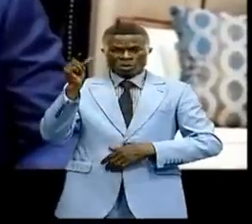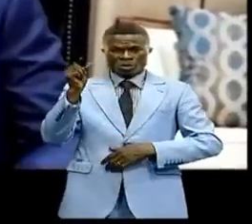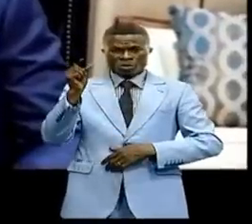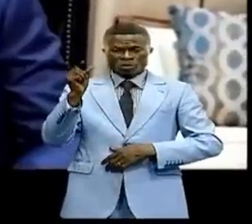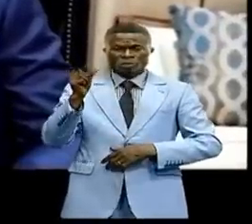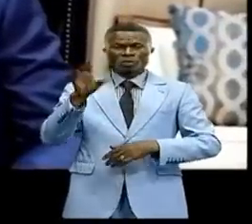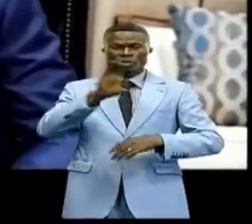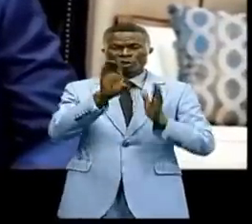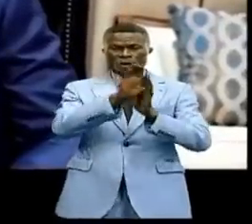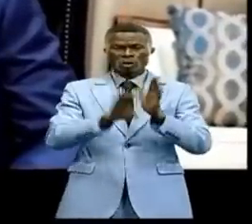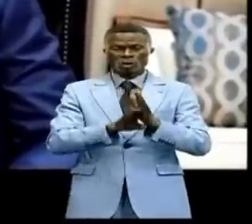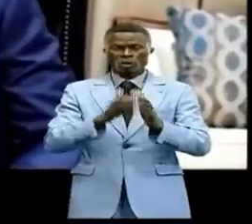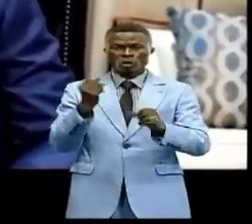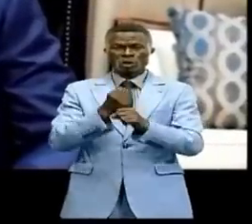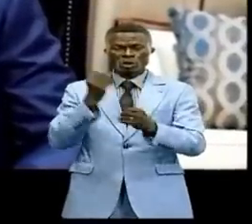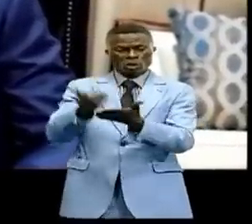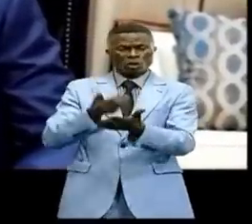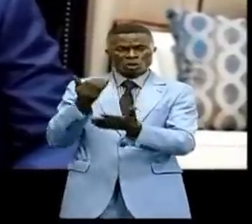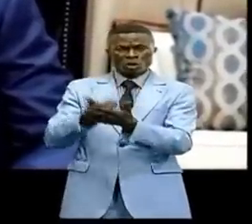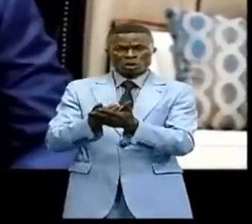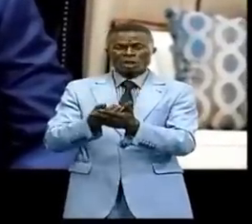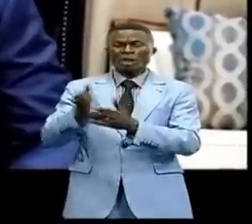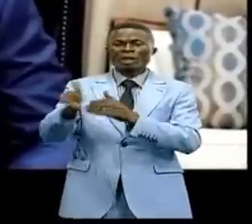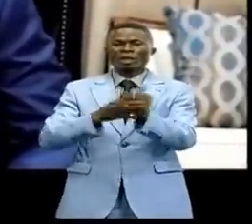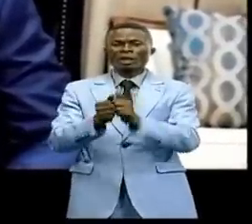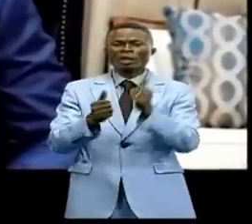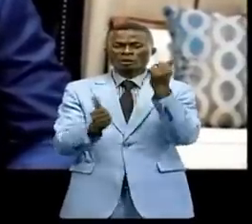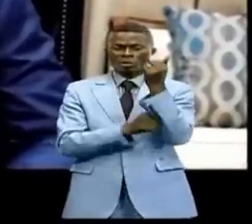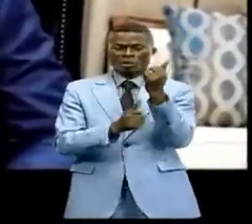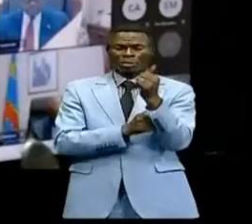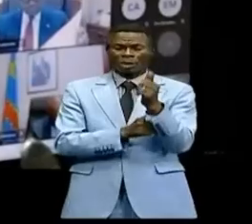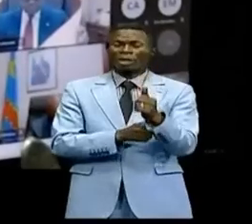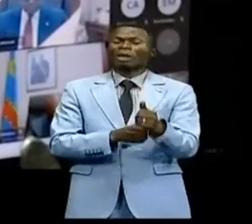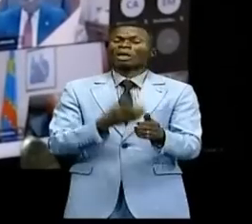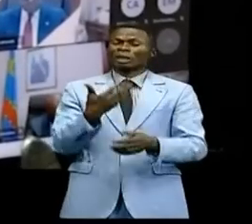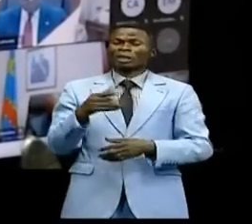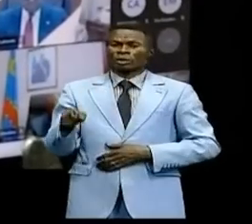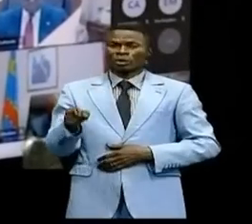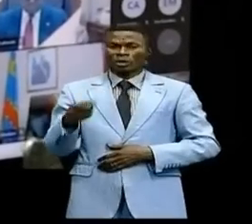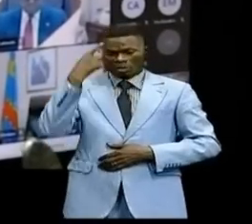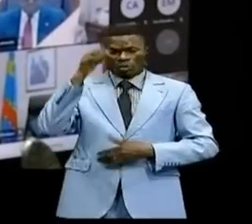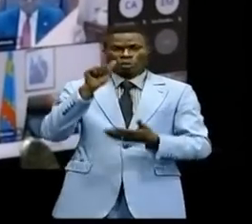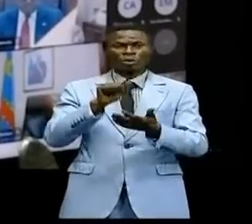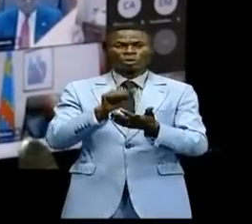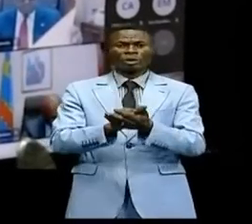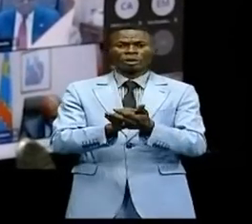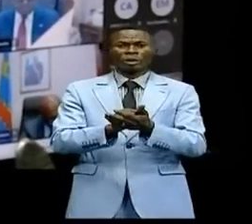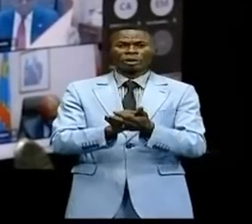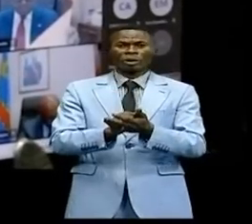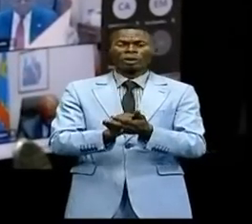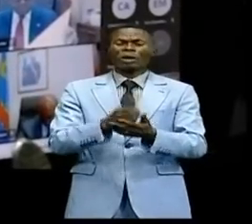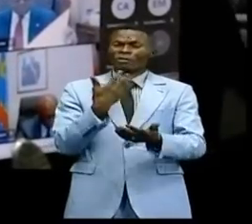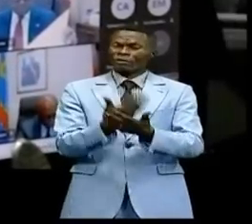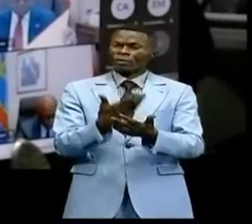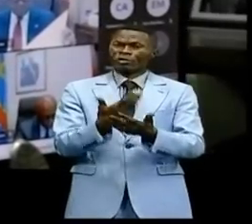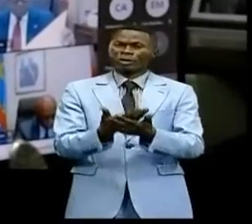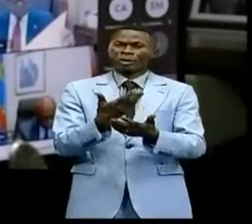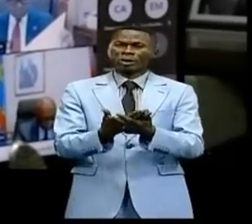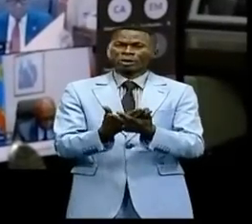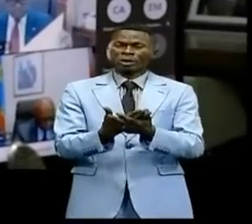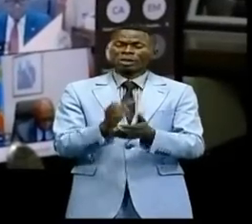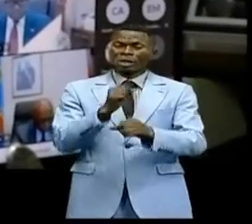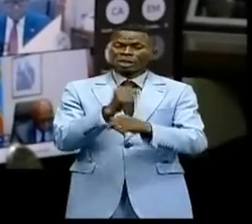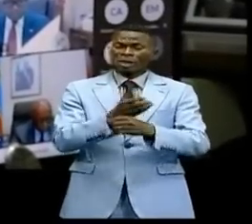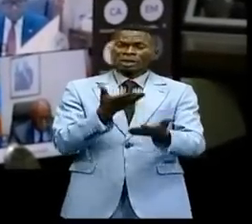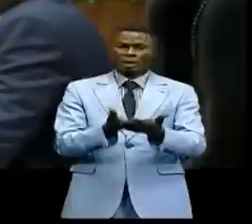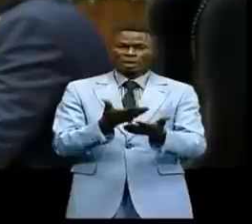les conditions d'exploitation exposent les populations aux effets tératogènes. Pour ce faire, il y a urgence de mettre sur